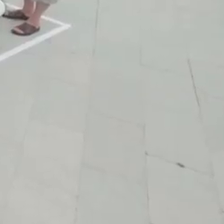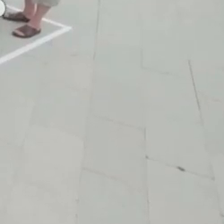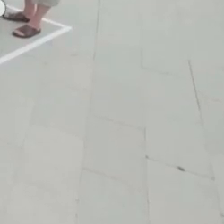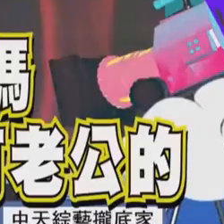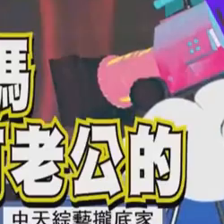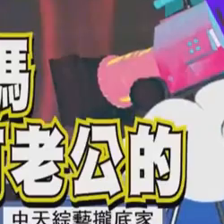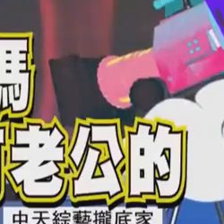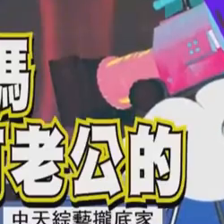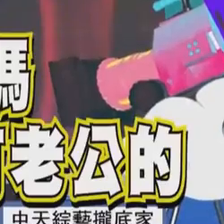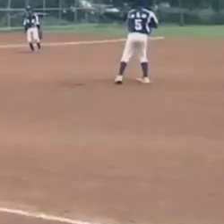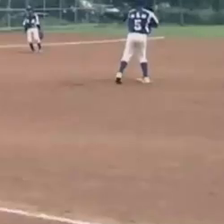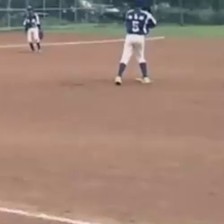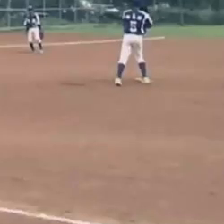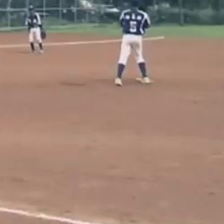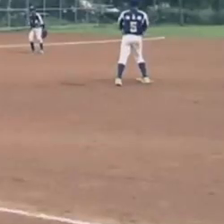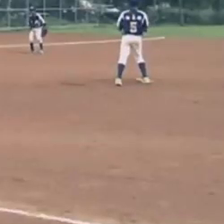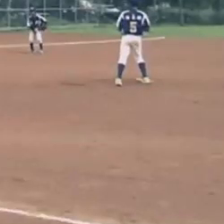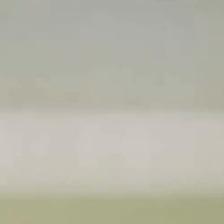好，